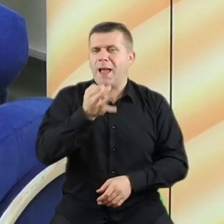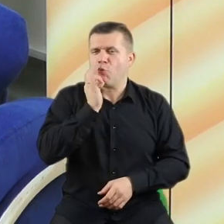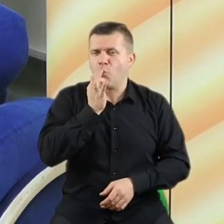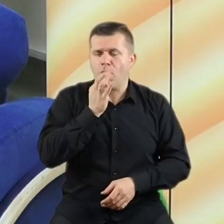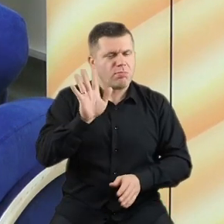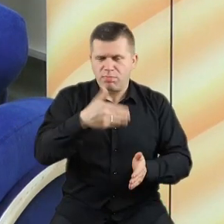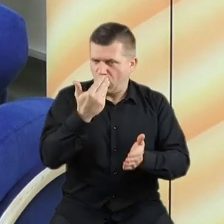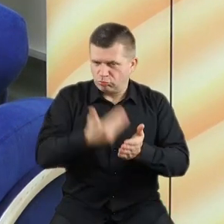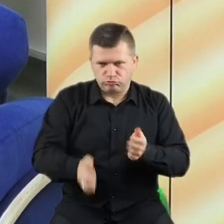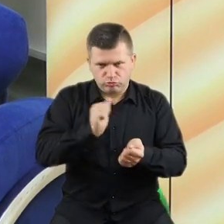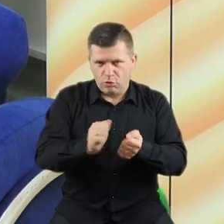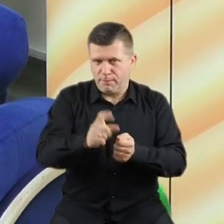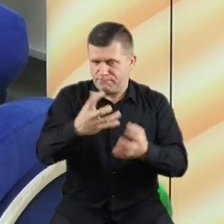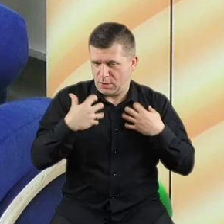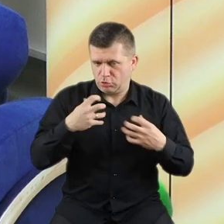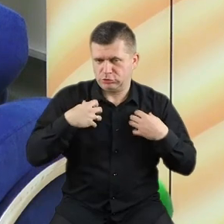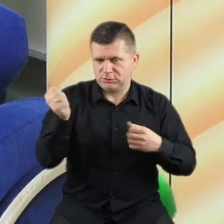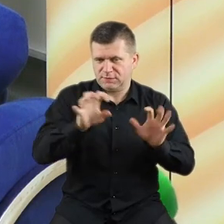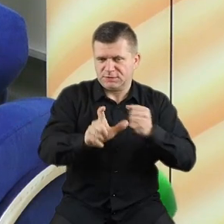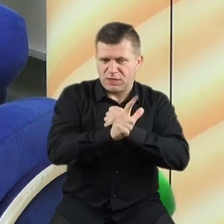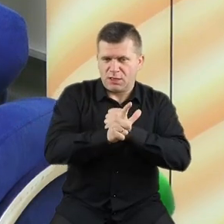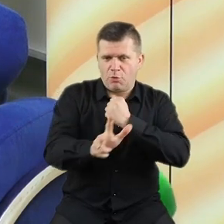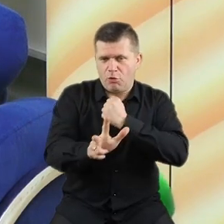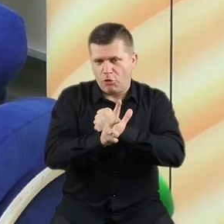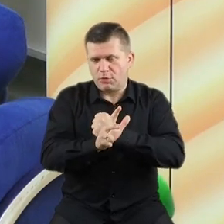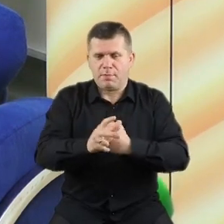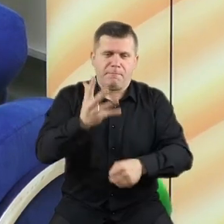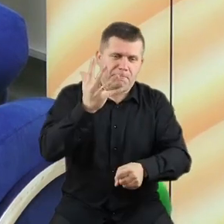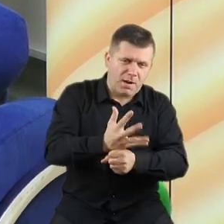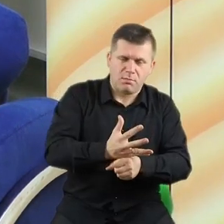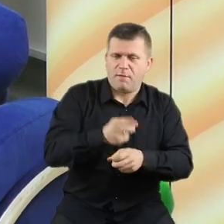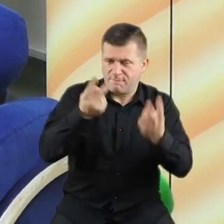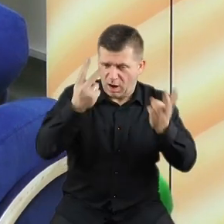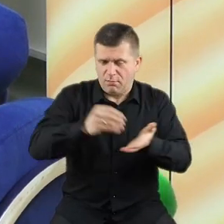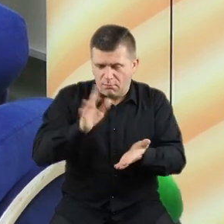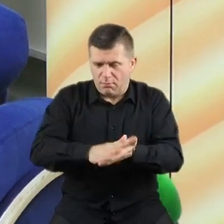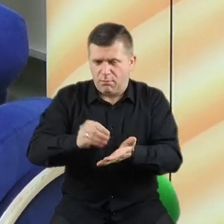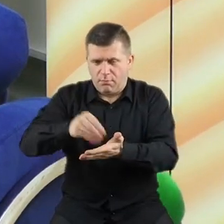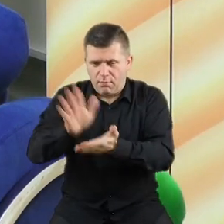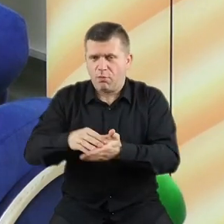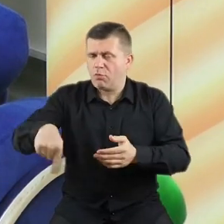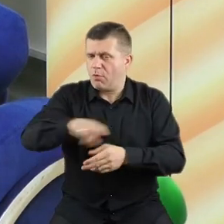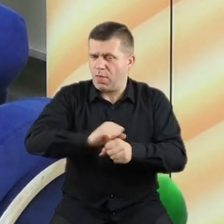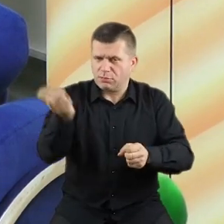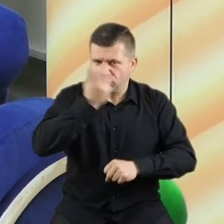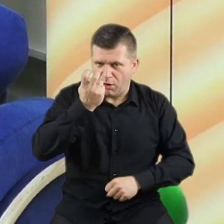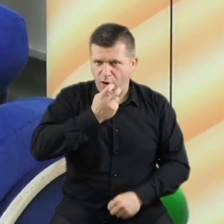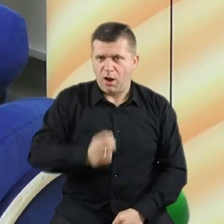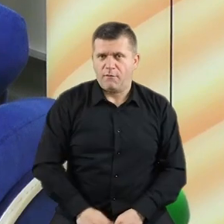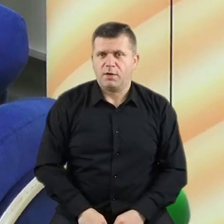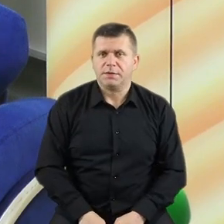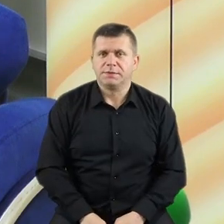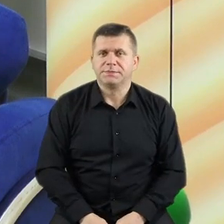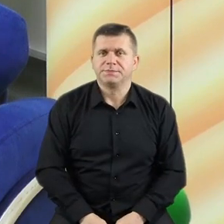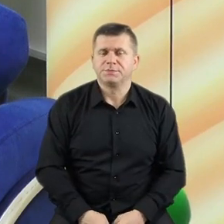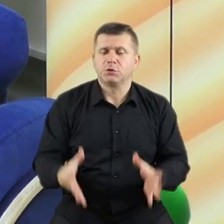młodzi, to ale nie szkodzi, przeżyliście lata 70., 80., 50., to jest wszystko szalenie ciekawe,